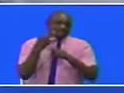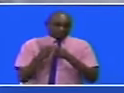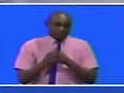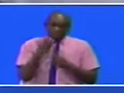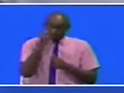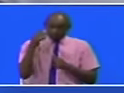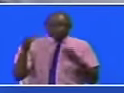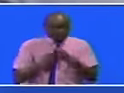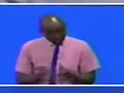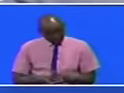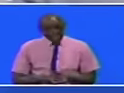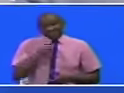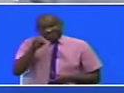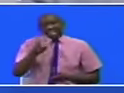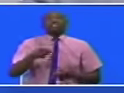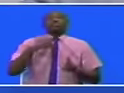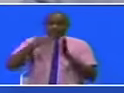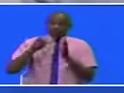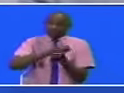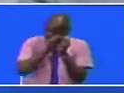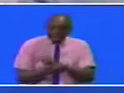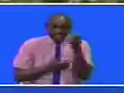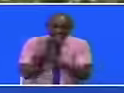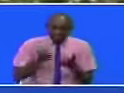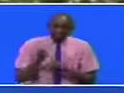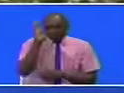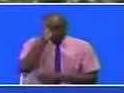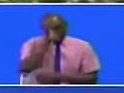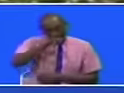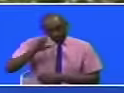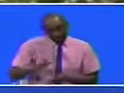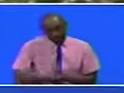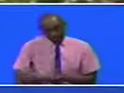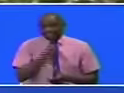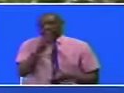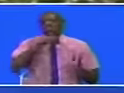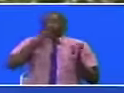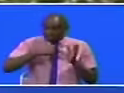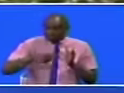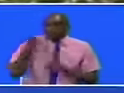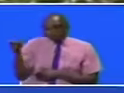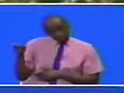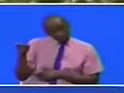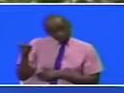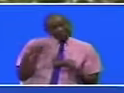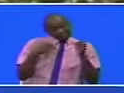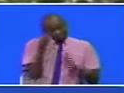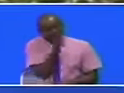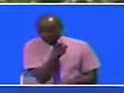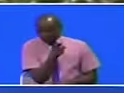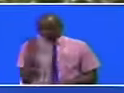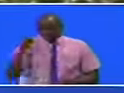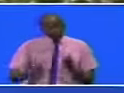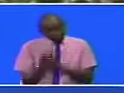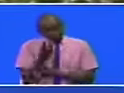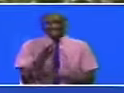kiwanda ambacho kitabadilisha sura na uchumi wa kaunti ya Bungoma. Hii factory imeshuma rais imekuwa hapa